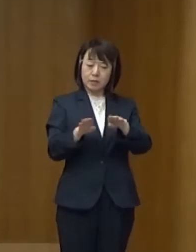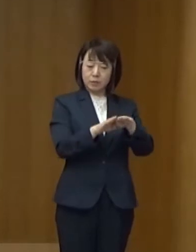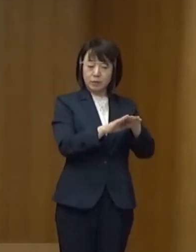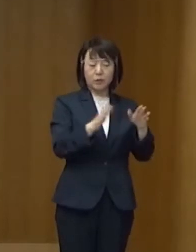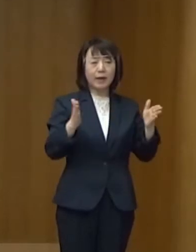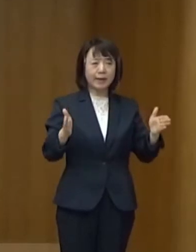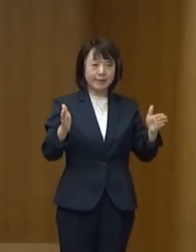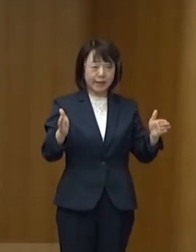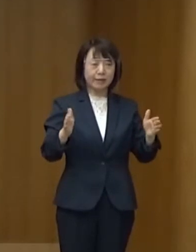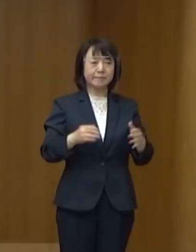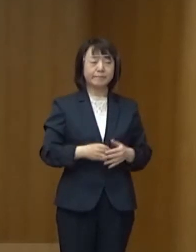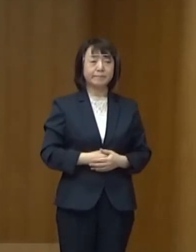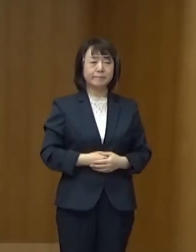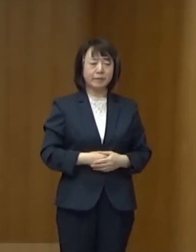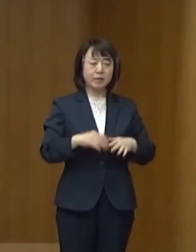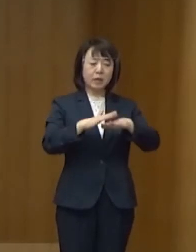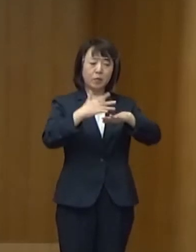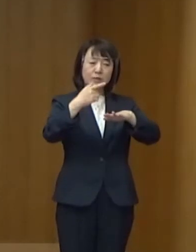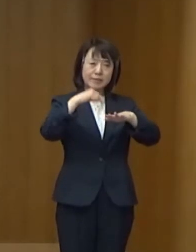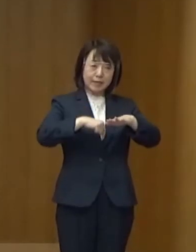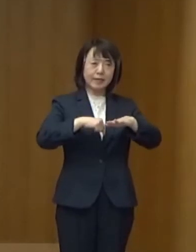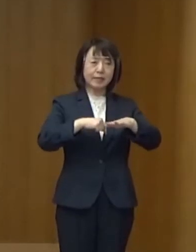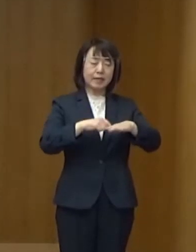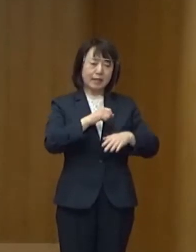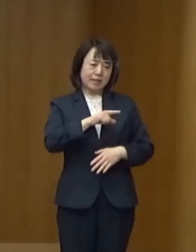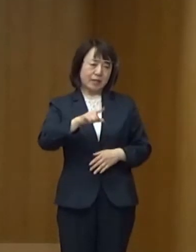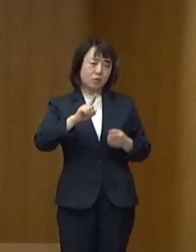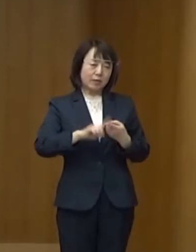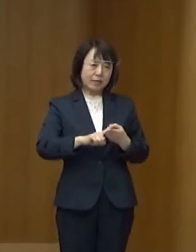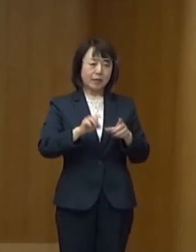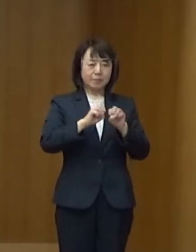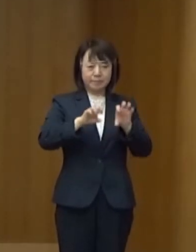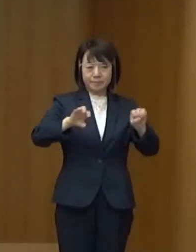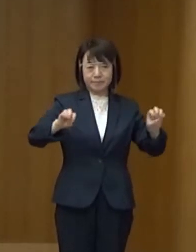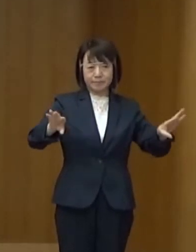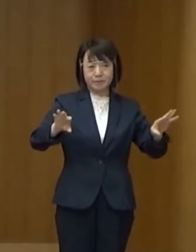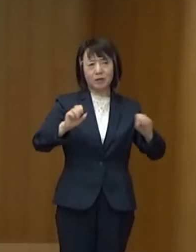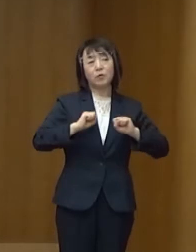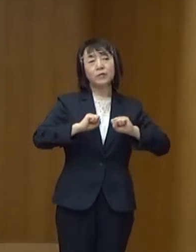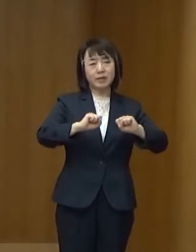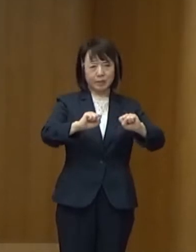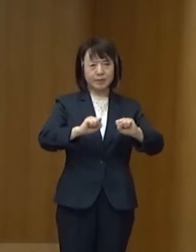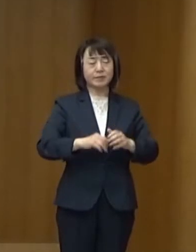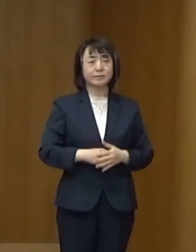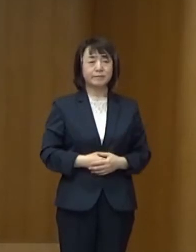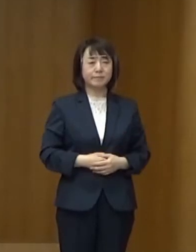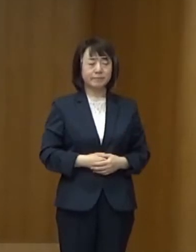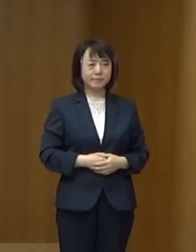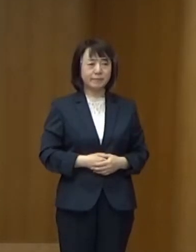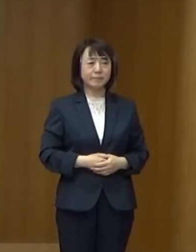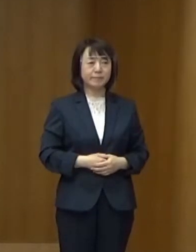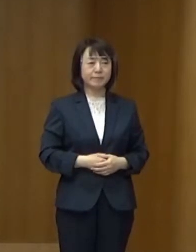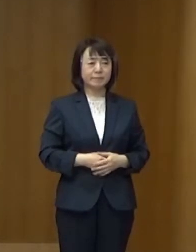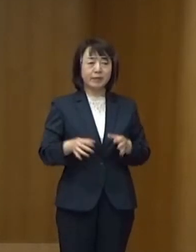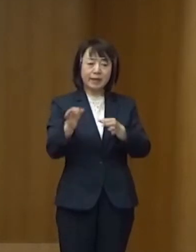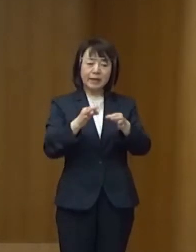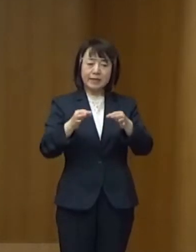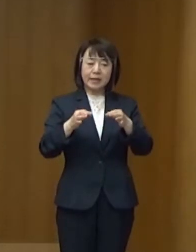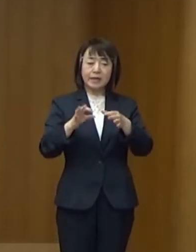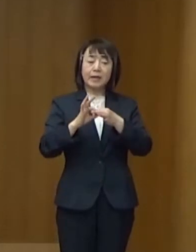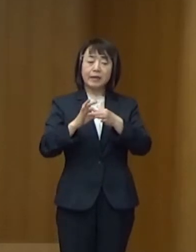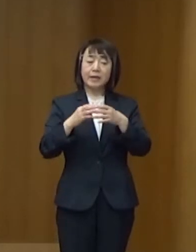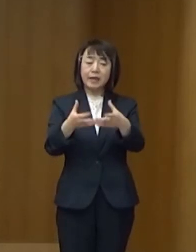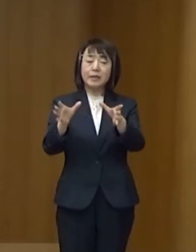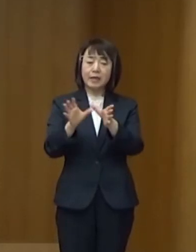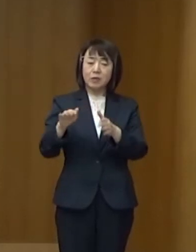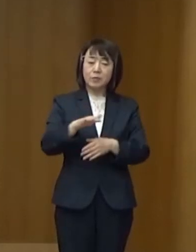中でありますが、札幌市内で積極的な普及啓発を行ってまいります。経済関係団体